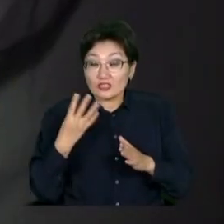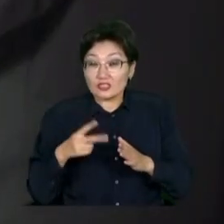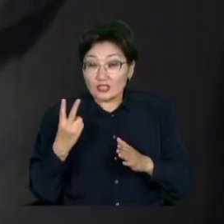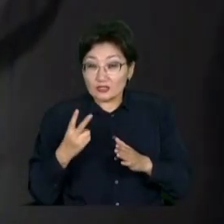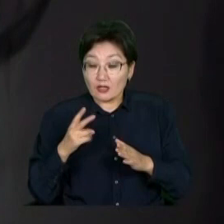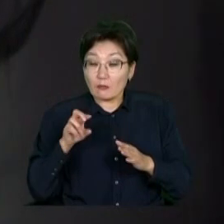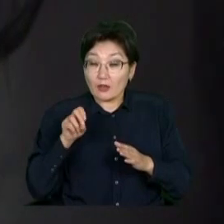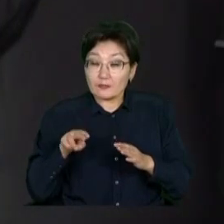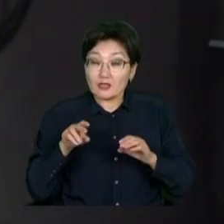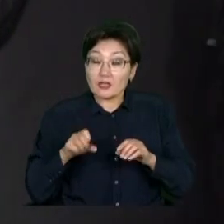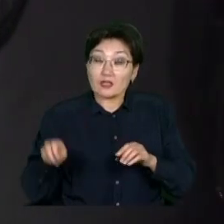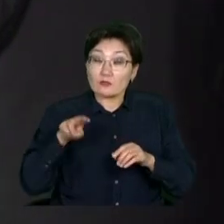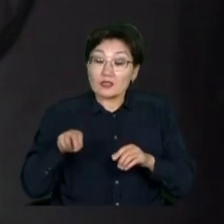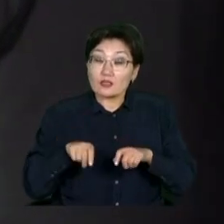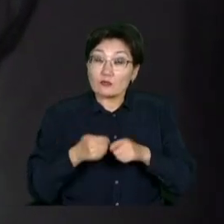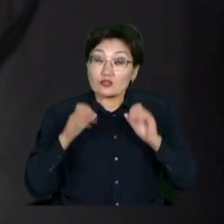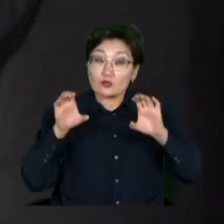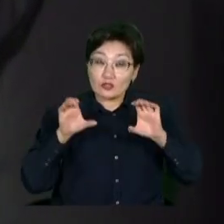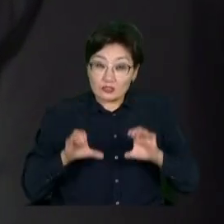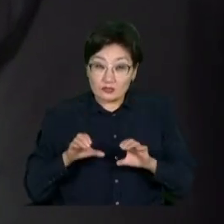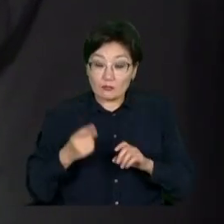бұзушылық кодексінің бірінші